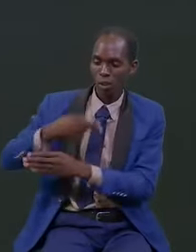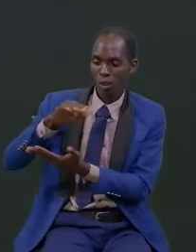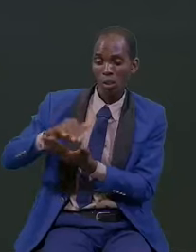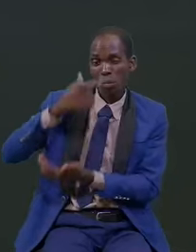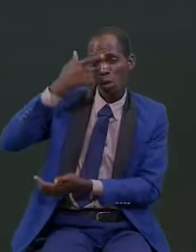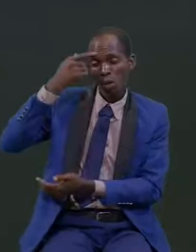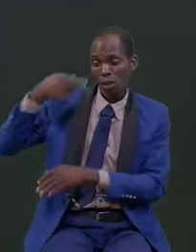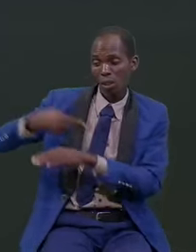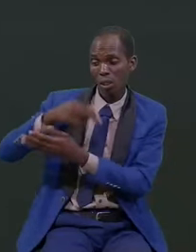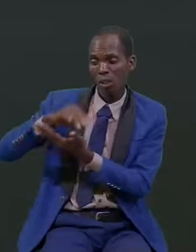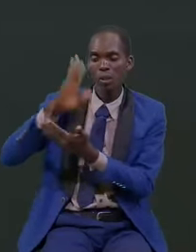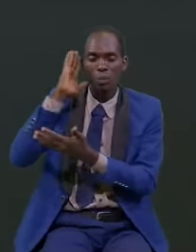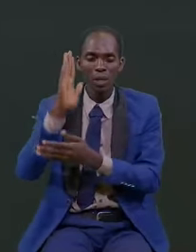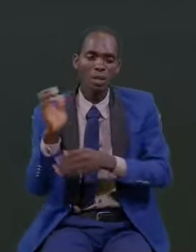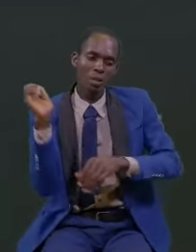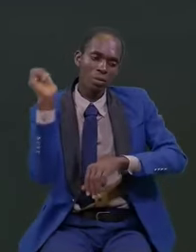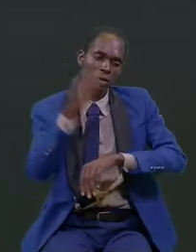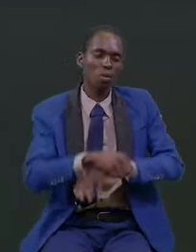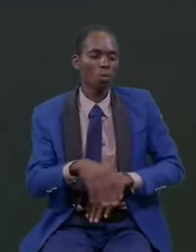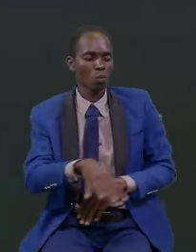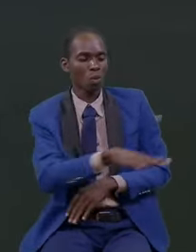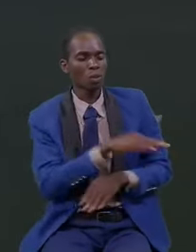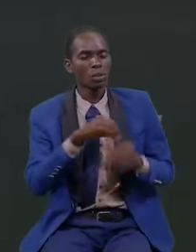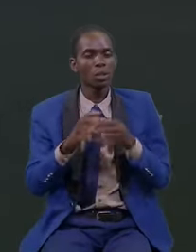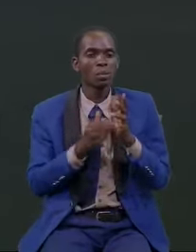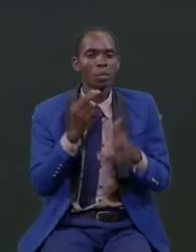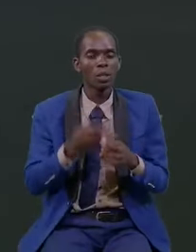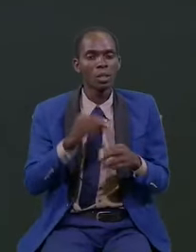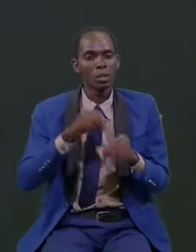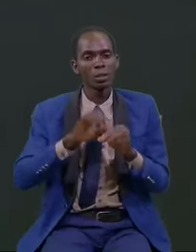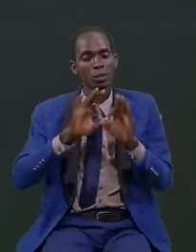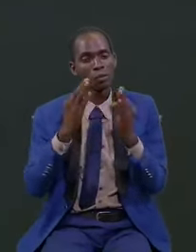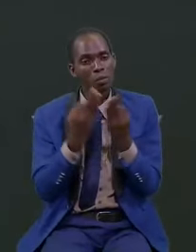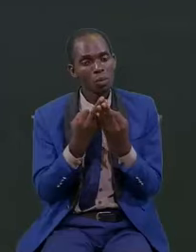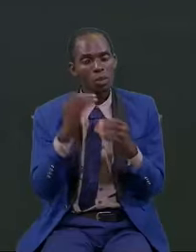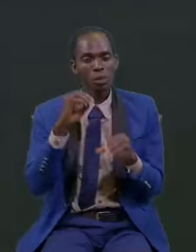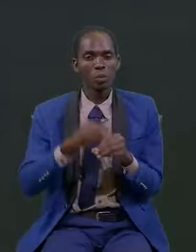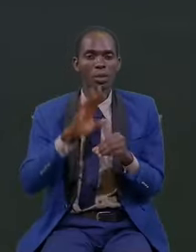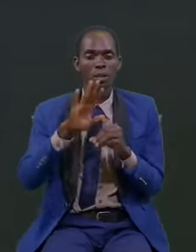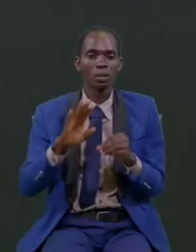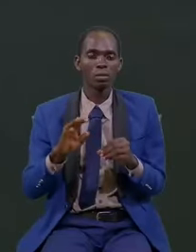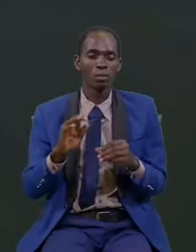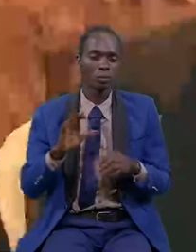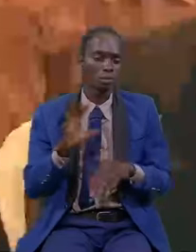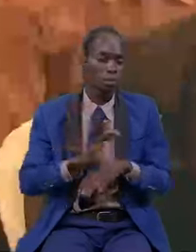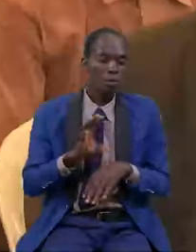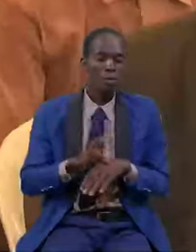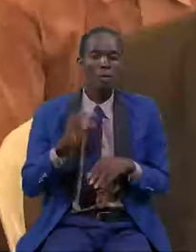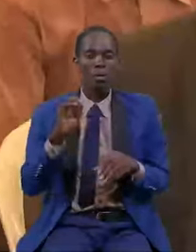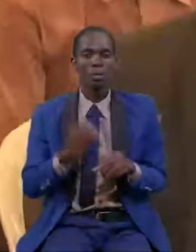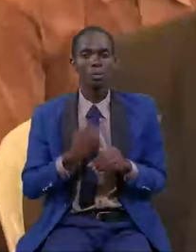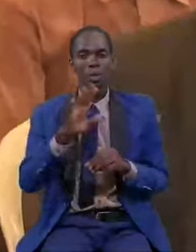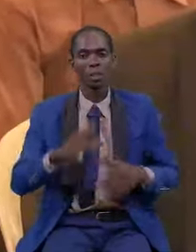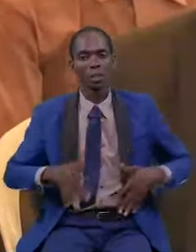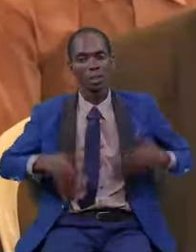vaincra dans votre vie, dans votre famille, dans votre église locale, dans votre